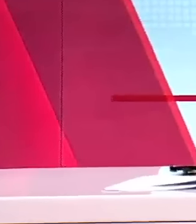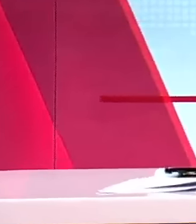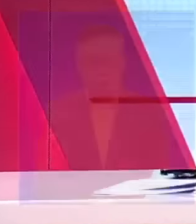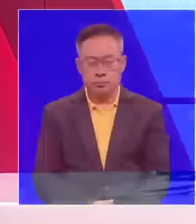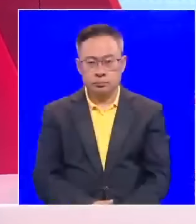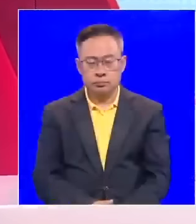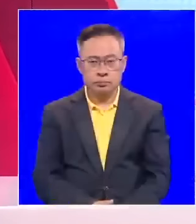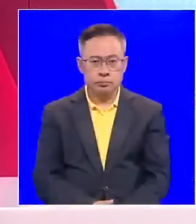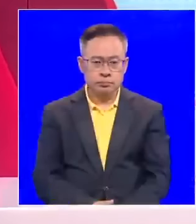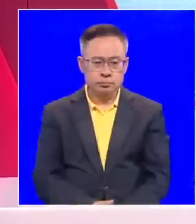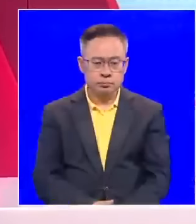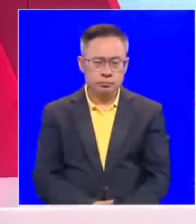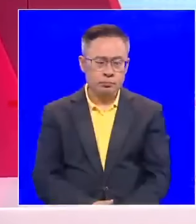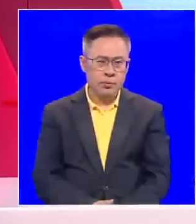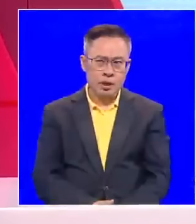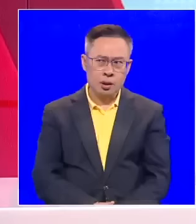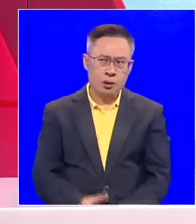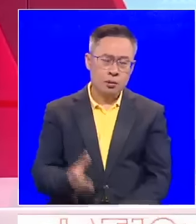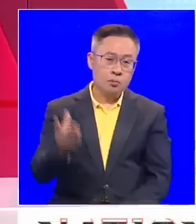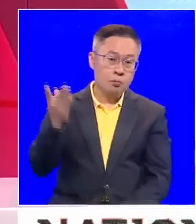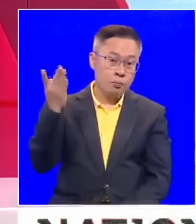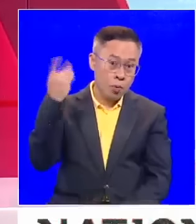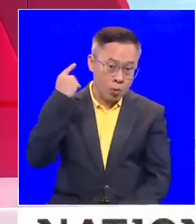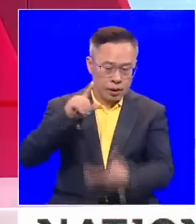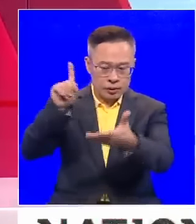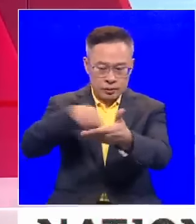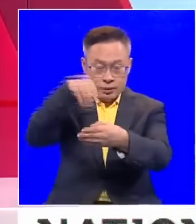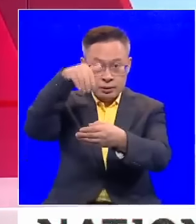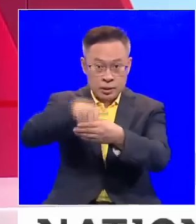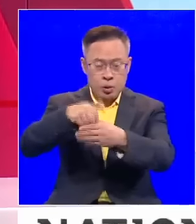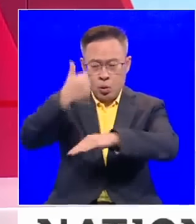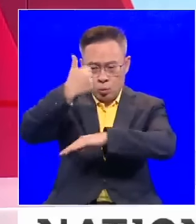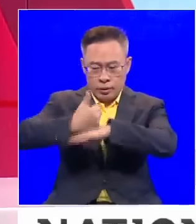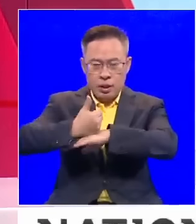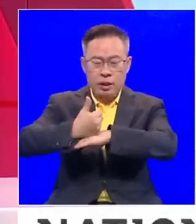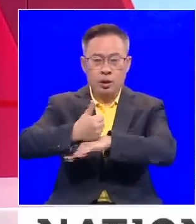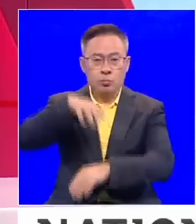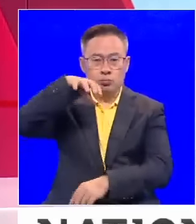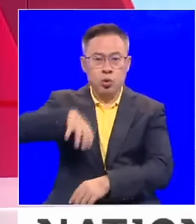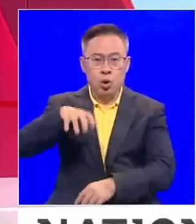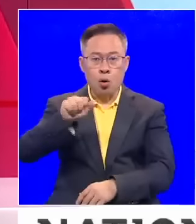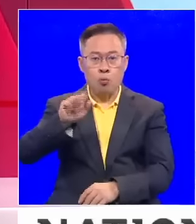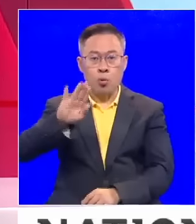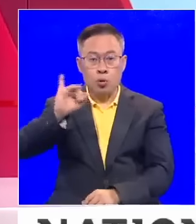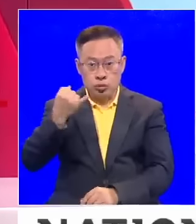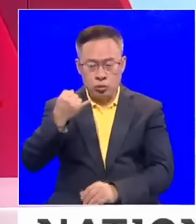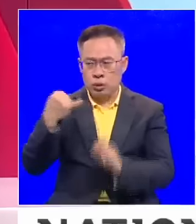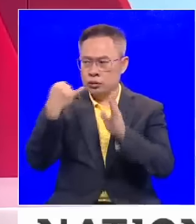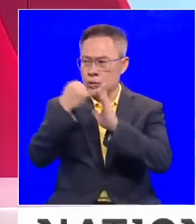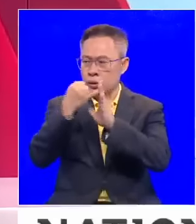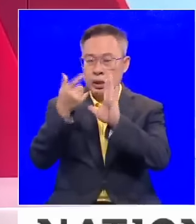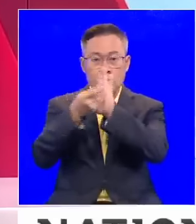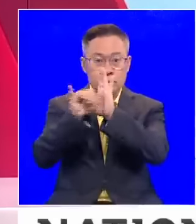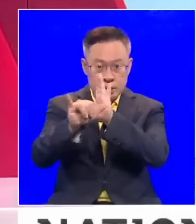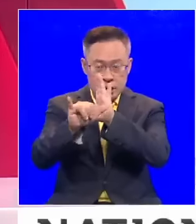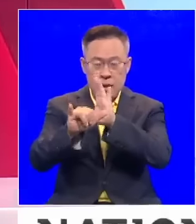เมื่อวานนี้คุณผู้ชมมีเลือกนายกอบจ3จังหวัดนะคะมีอยุธยาพะเยาชัยนาทแล้วก็กลายเป็นว่าบ้านใหญ่เนี่ยกวาดเ